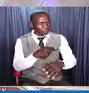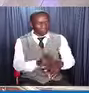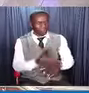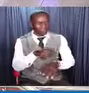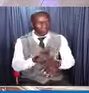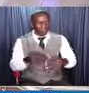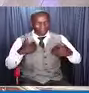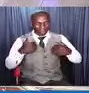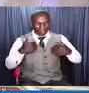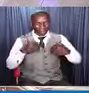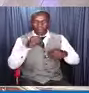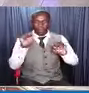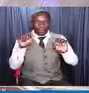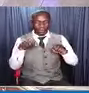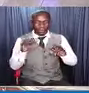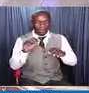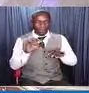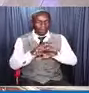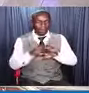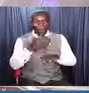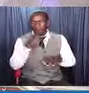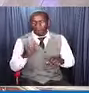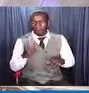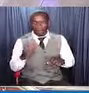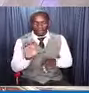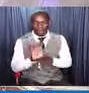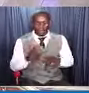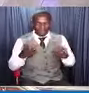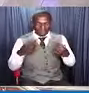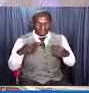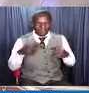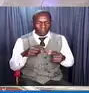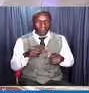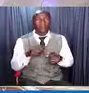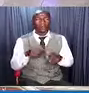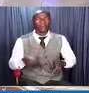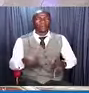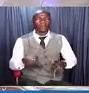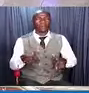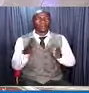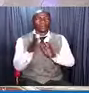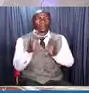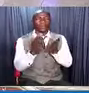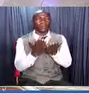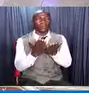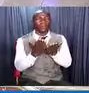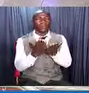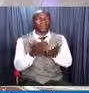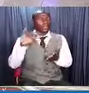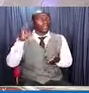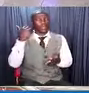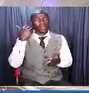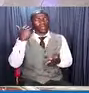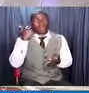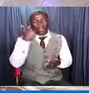sing the song. Tena amekuwa hawezi. And they are unable. Aite wazee wa kanisa. Let them call the church elders. Ndugu huyo ametimiza Biblia. And he has fulfilled the Tangu Bible. Tangu jana ni mgonjwa. Since